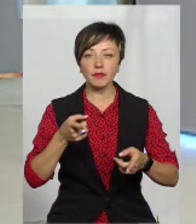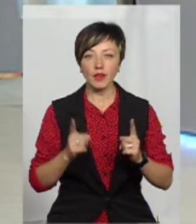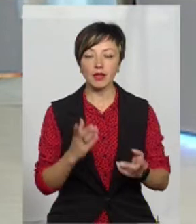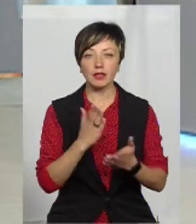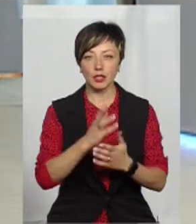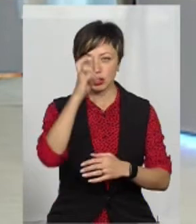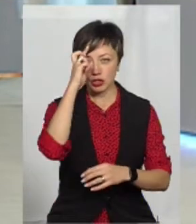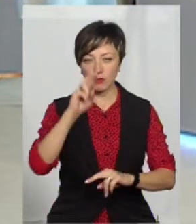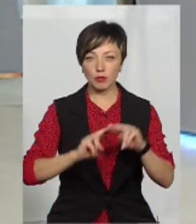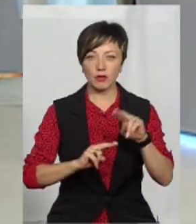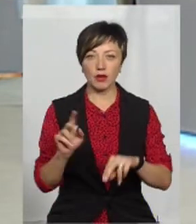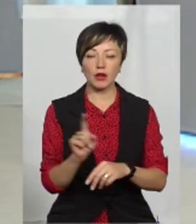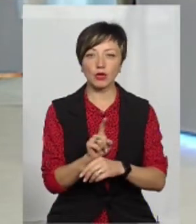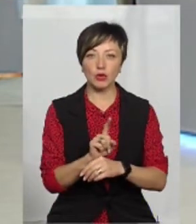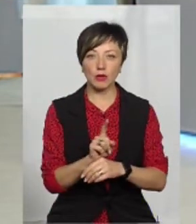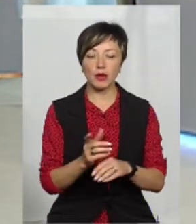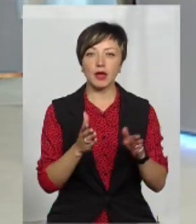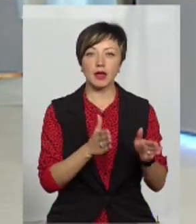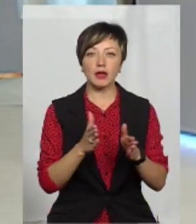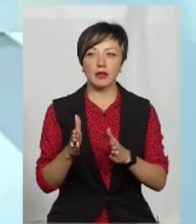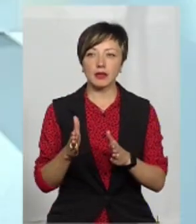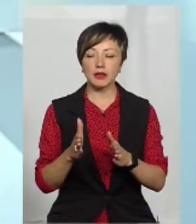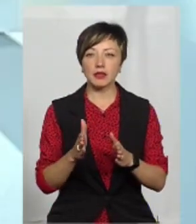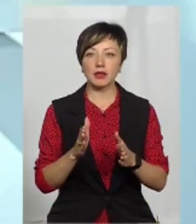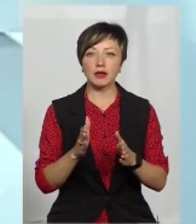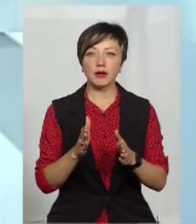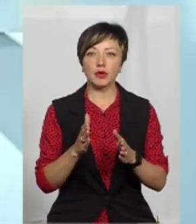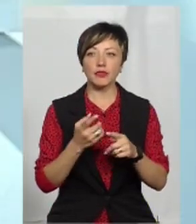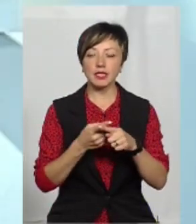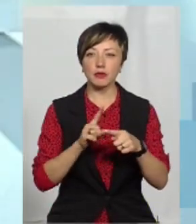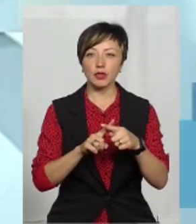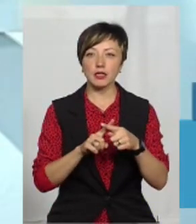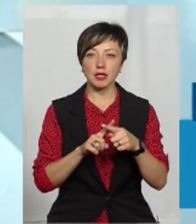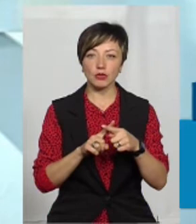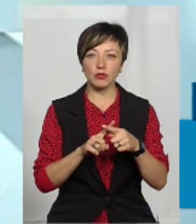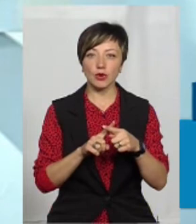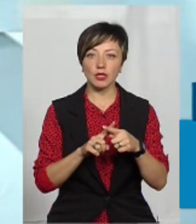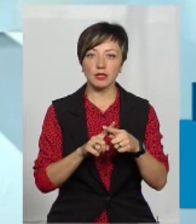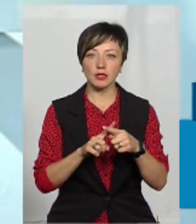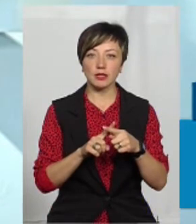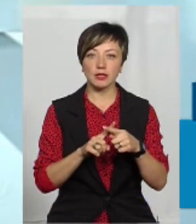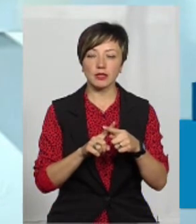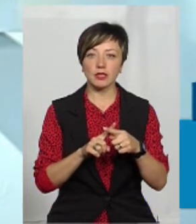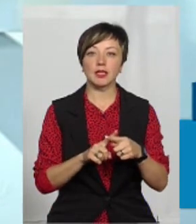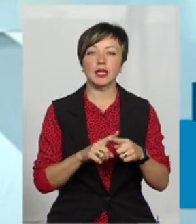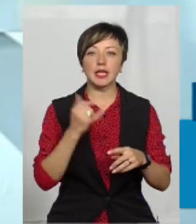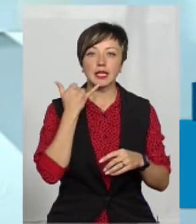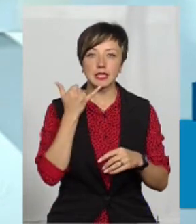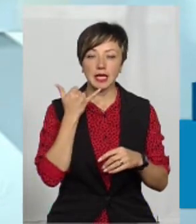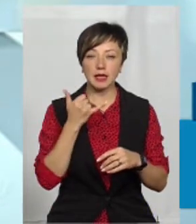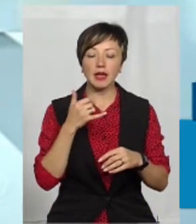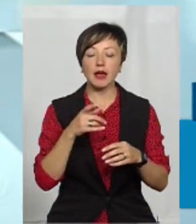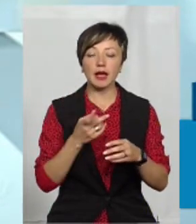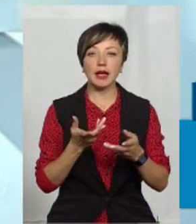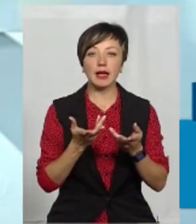державні будівельні норми, які, в принципі, регламентують щільність забудови з урахуванням кількості населення, яке